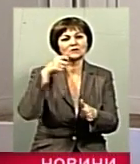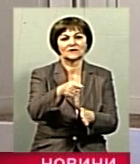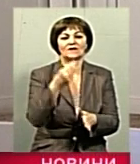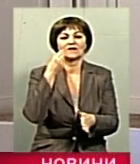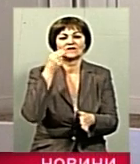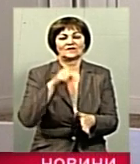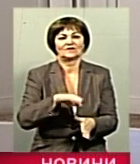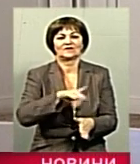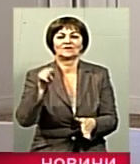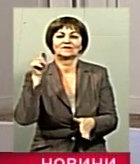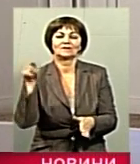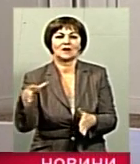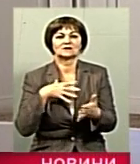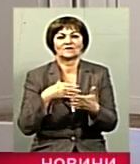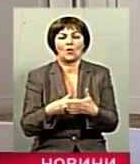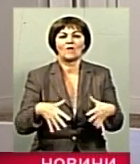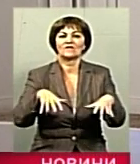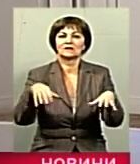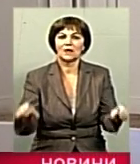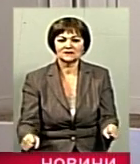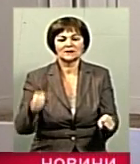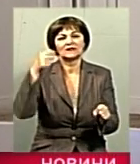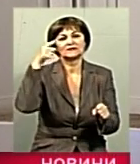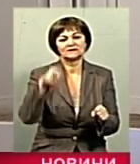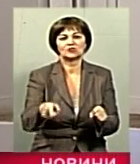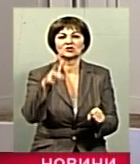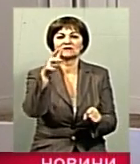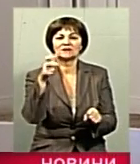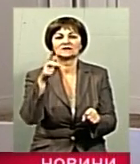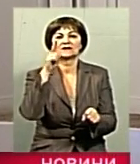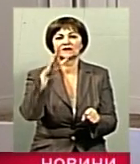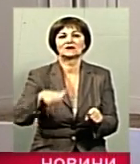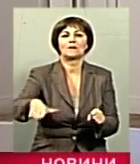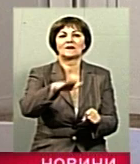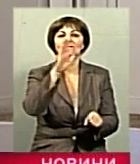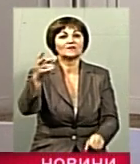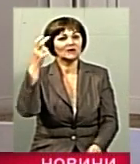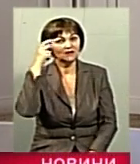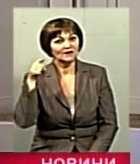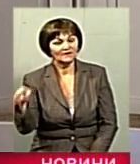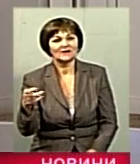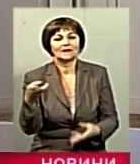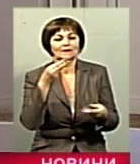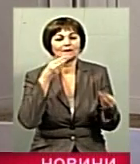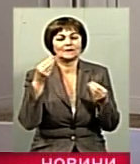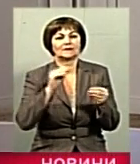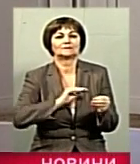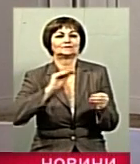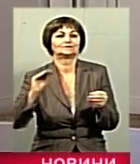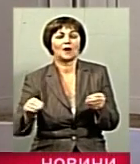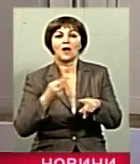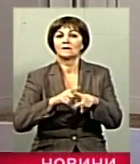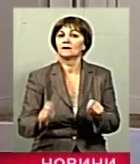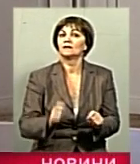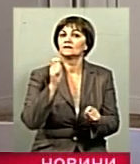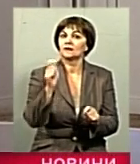право власності на офісно-житловий комплекс площею понад 1300 квадратних метрів у Києві за підставною юридичною особою. Для